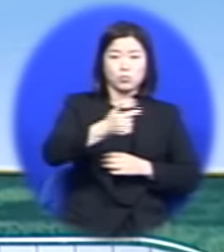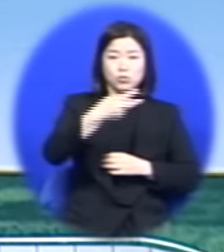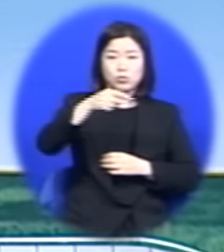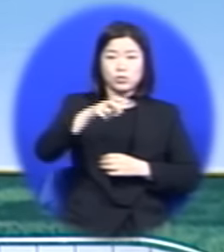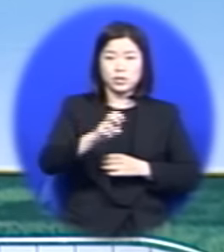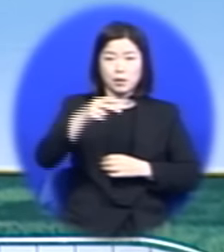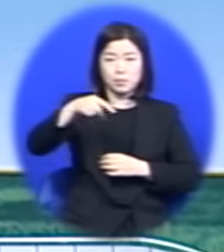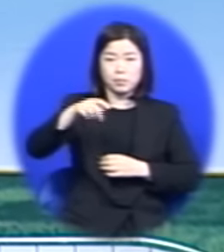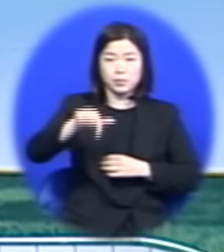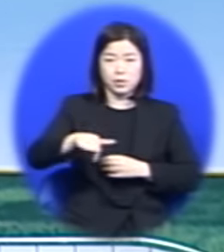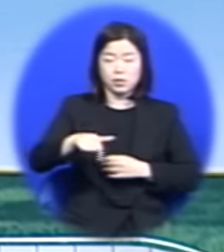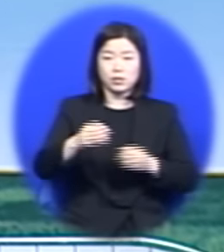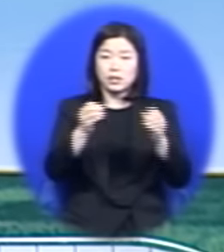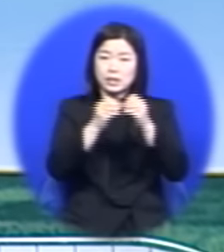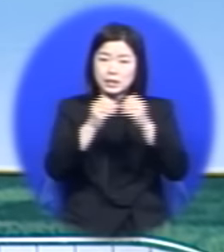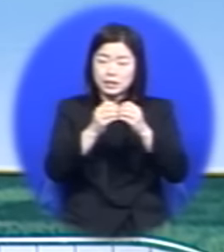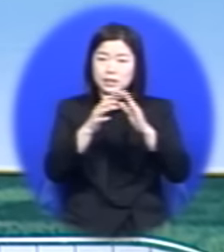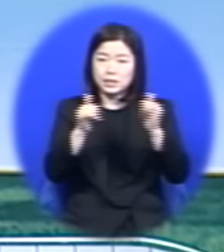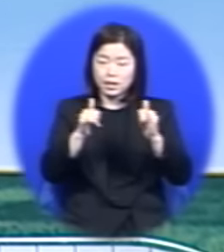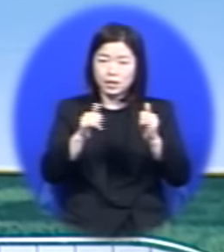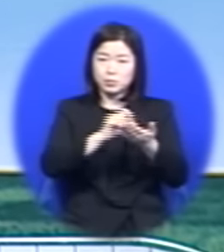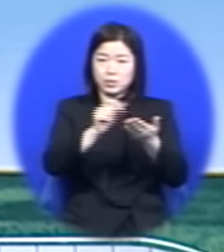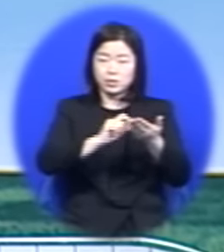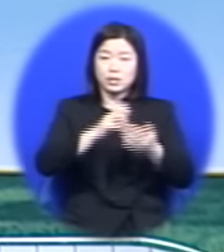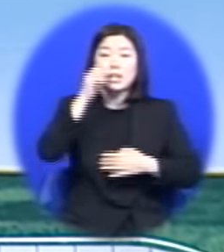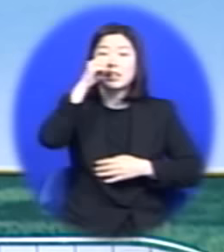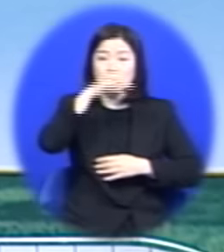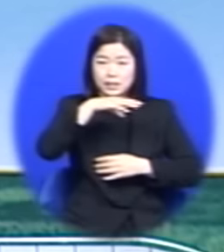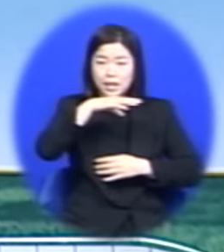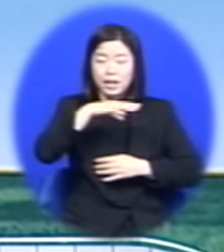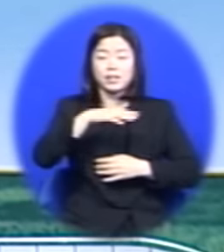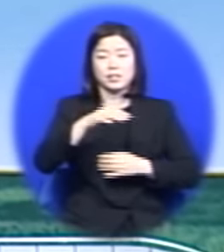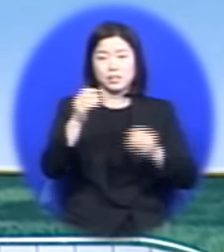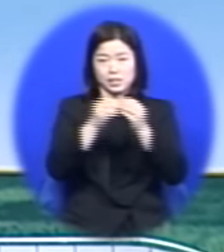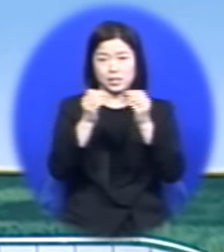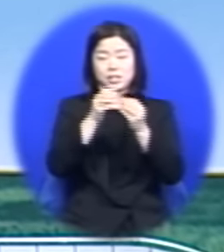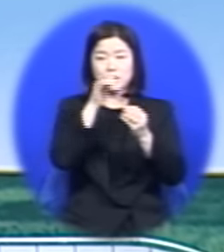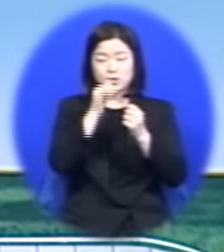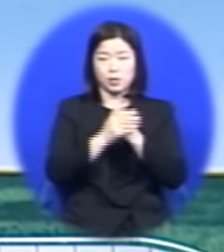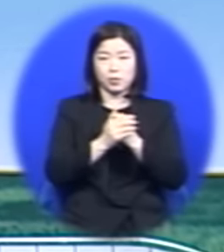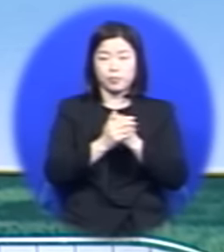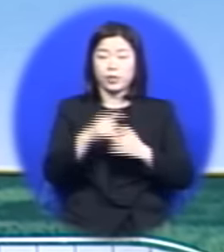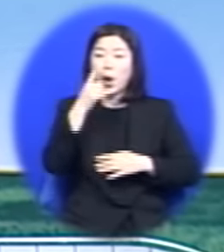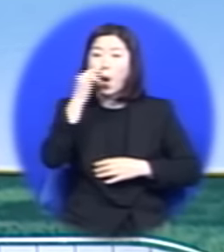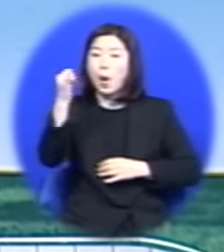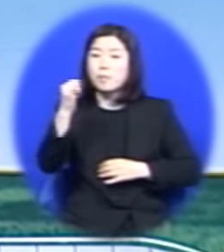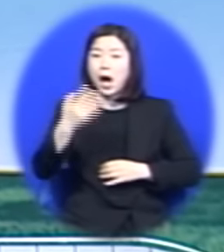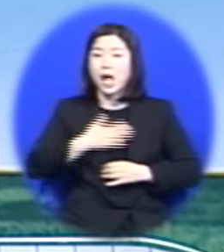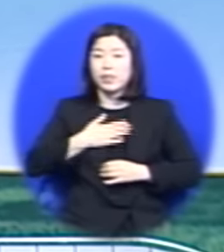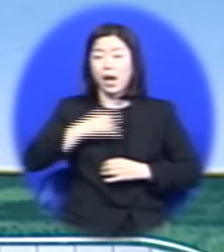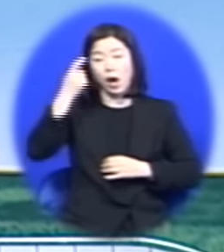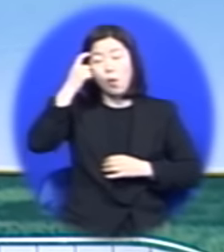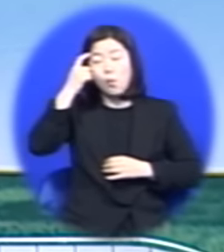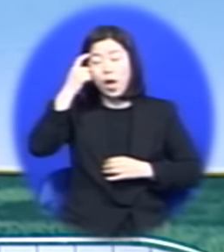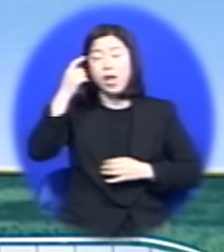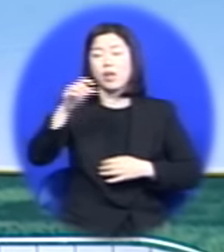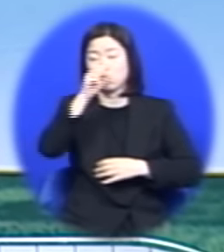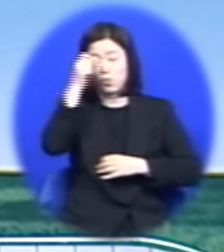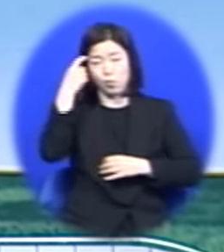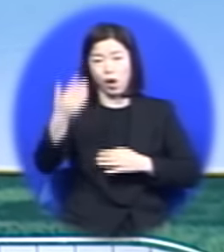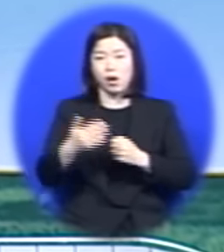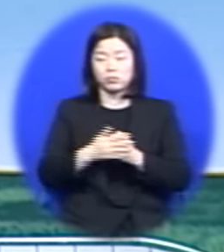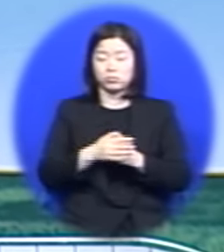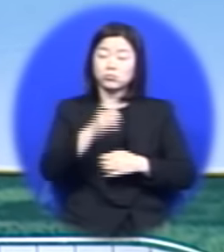문삼석 시인이 쓴 그냥이라는 시가 있습니다. 엄만, 내가 왜 좋아?